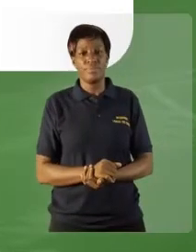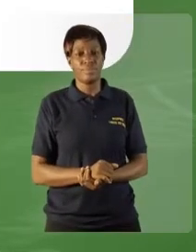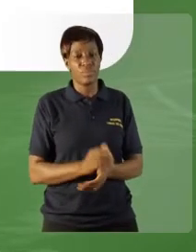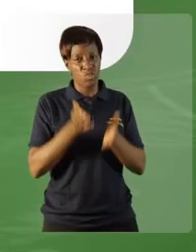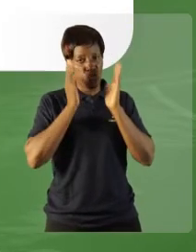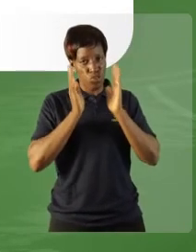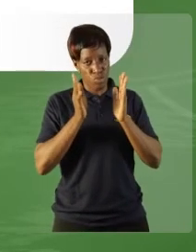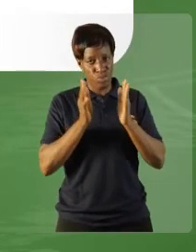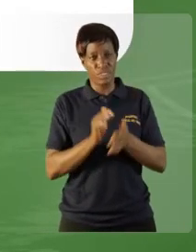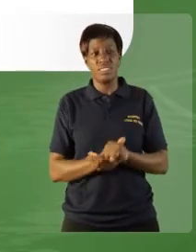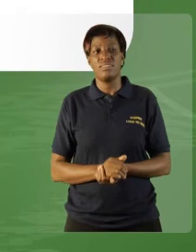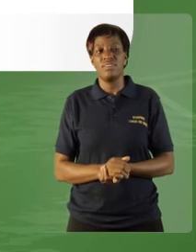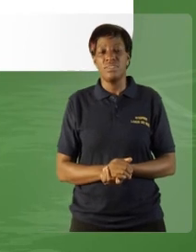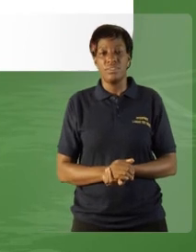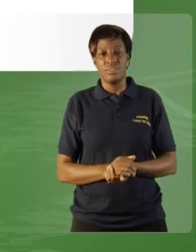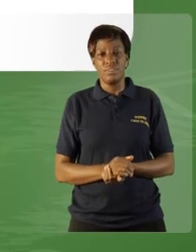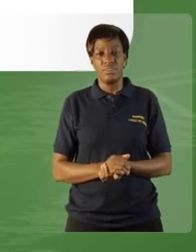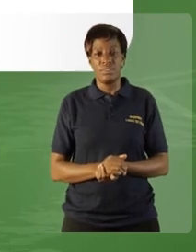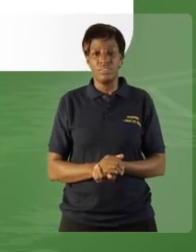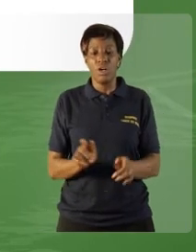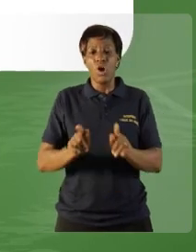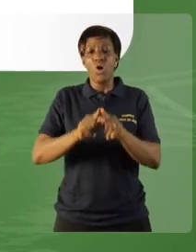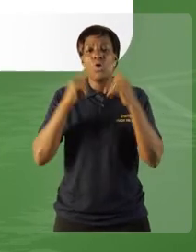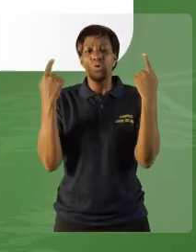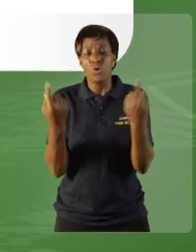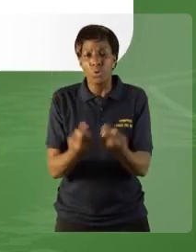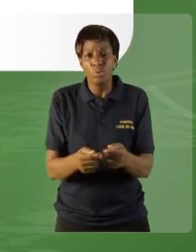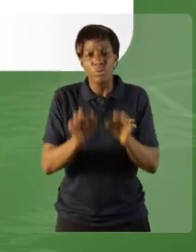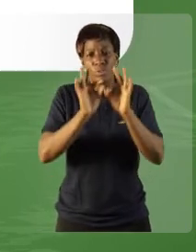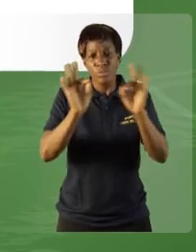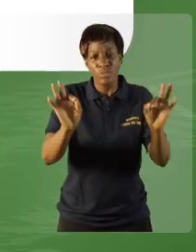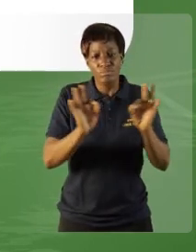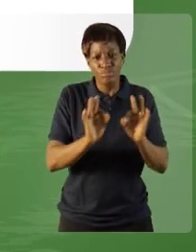Évaluation. Ce corpus de phrases t'est proposé.